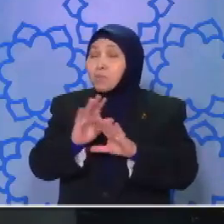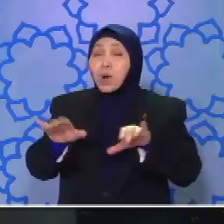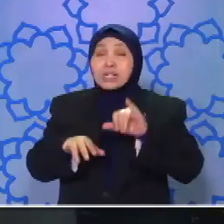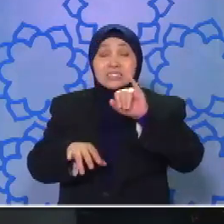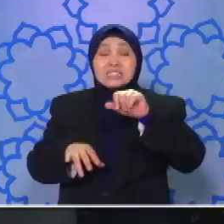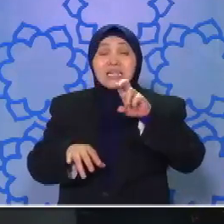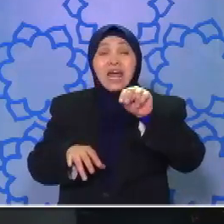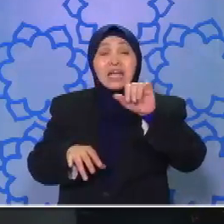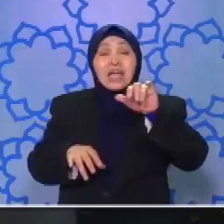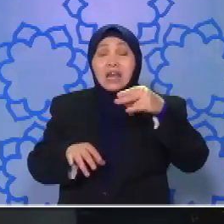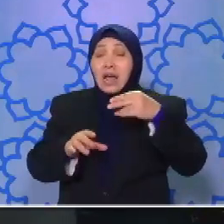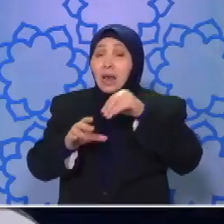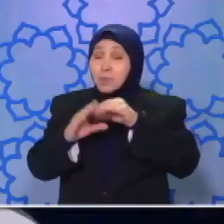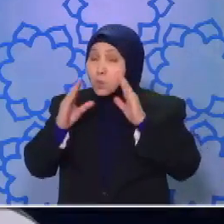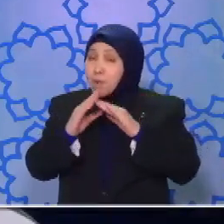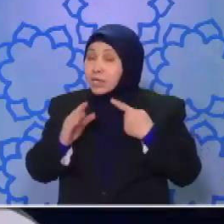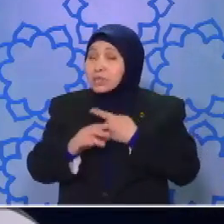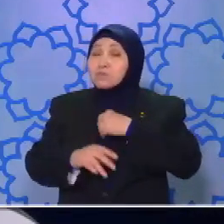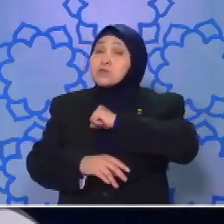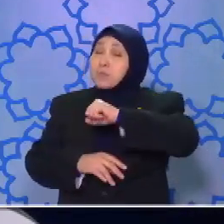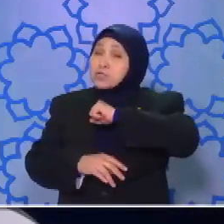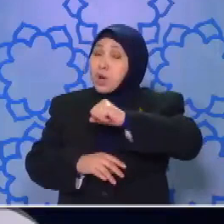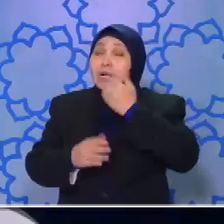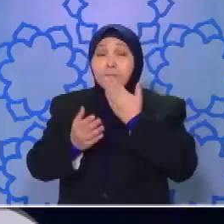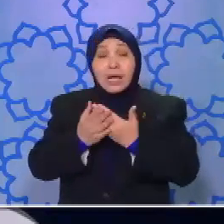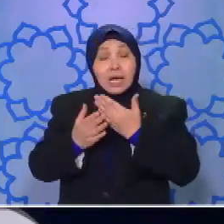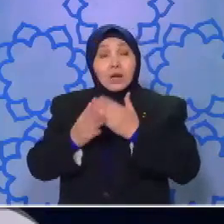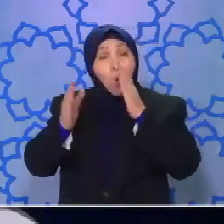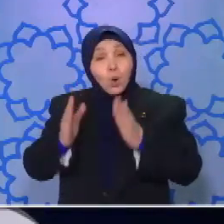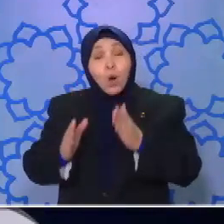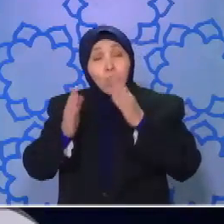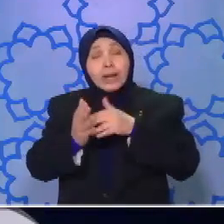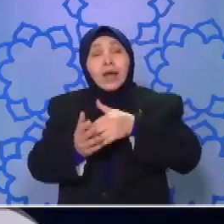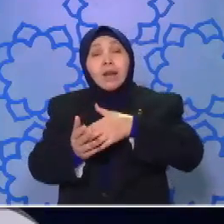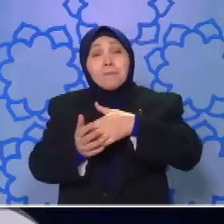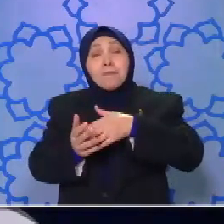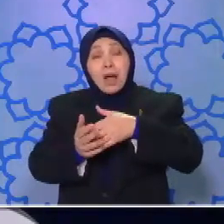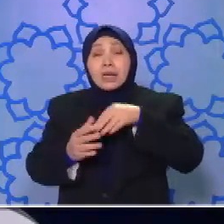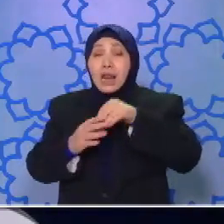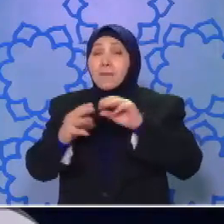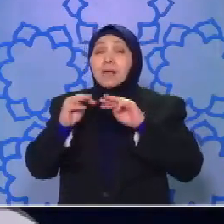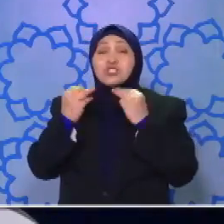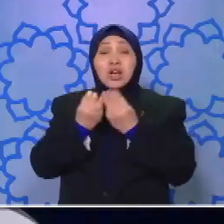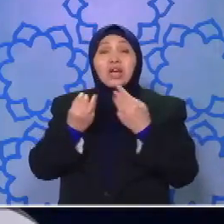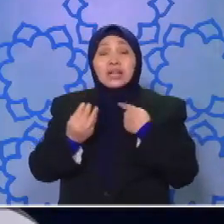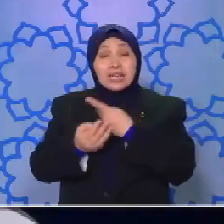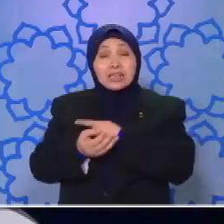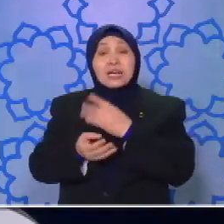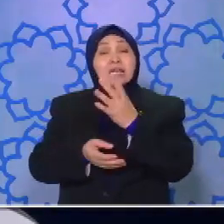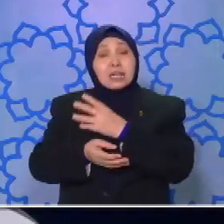rumah, dan jaga kita kena perjuangkan kebajikan orang-orang yang lemah dalam masyarakat kita.